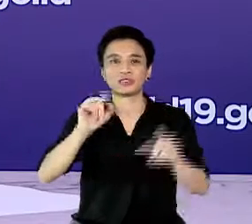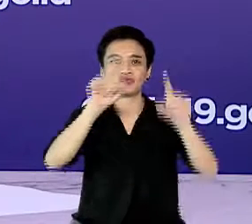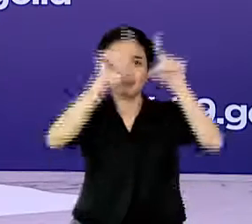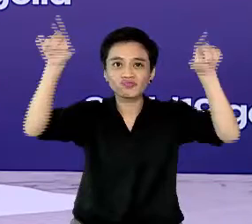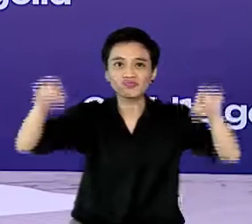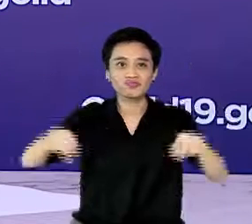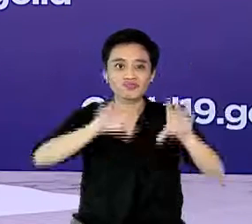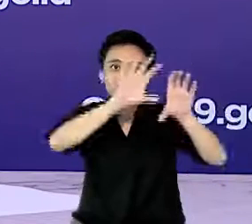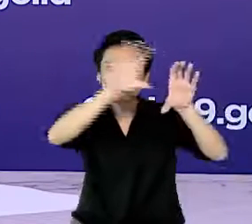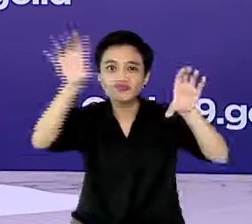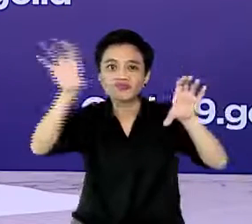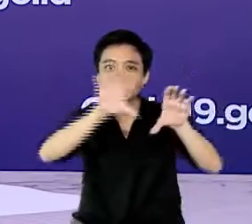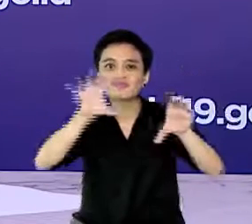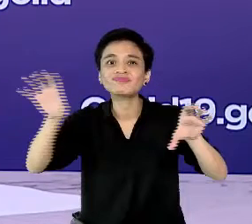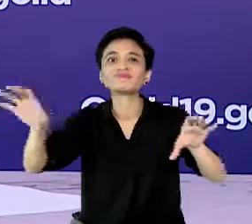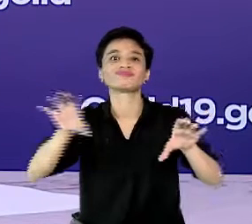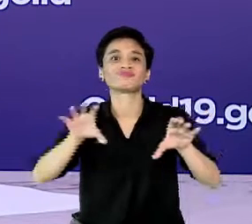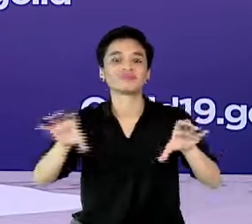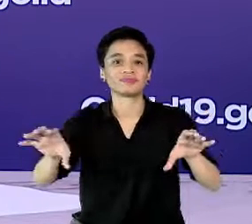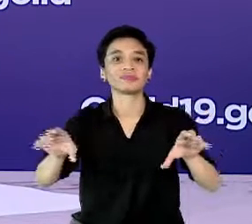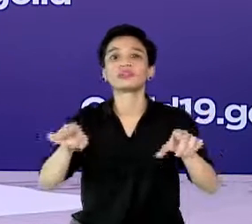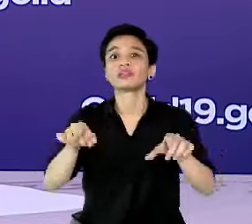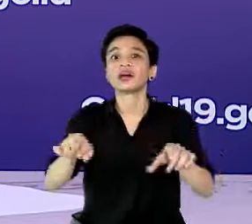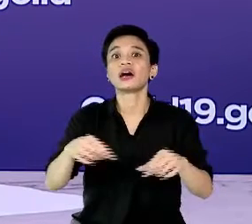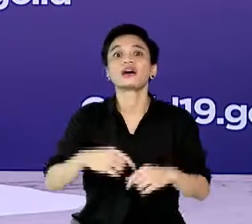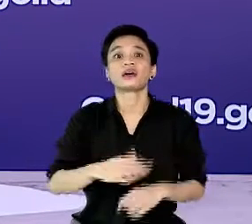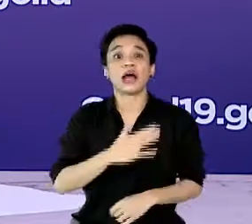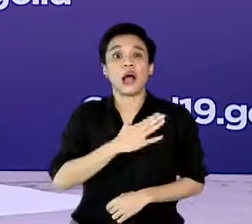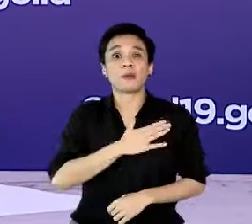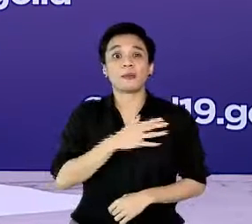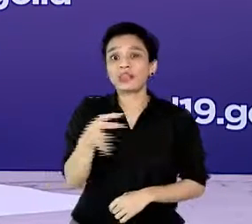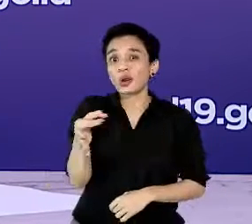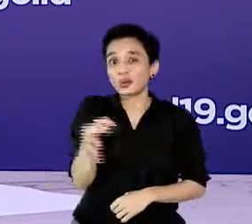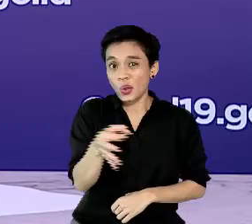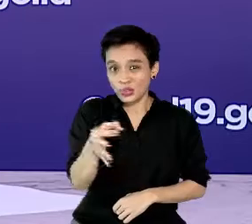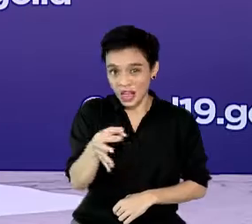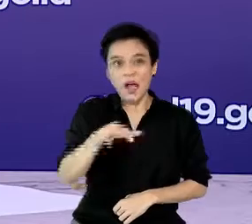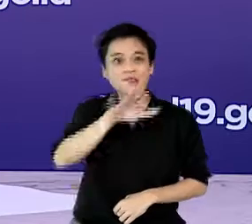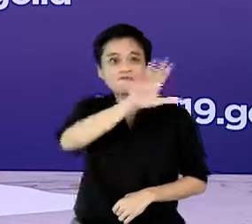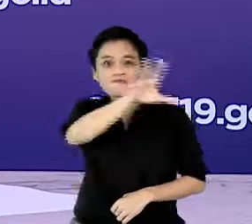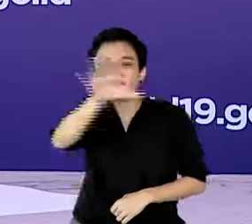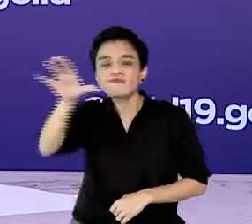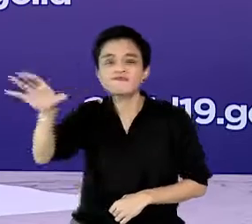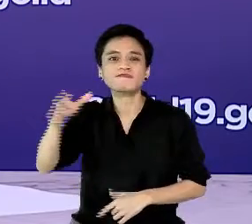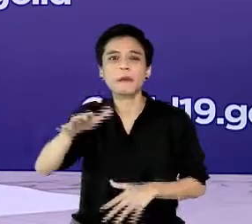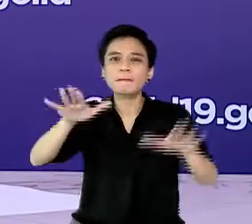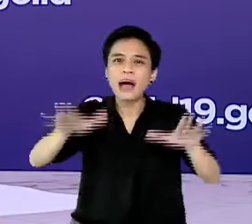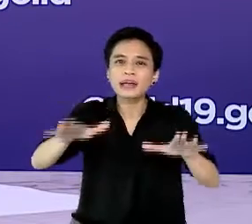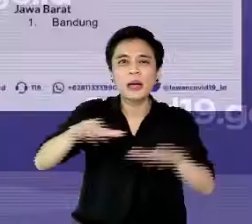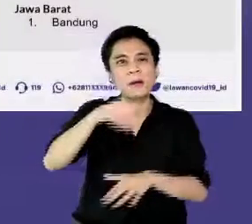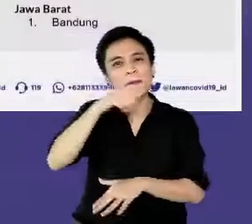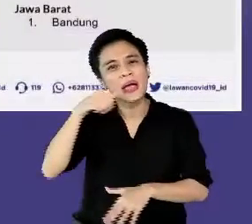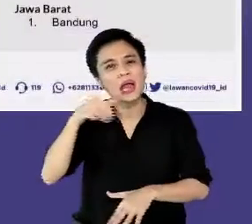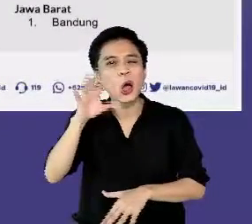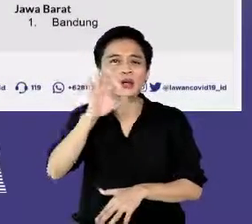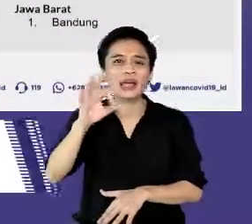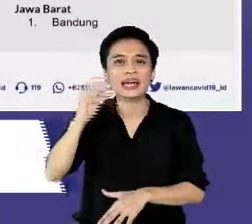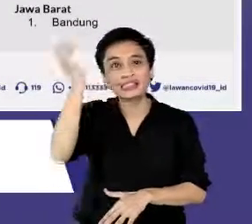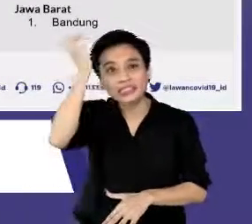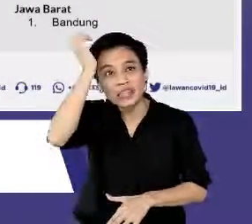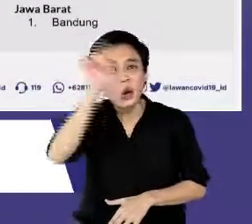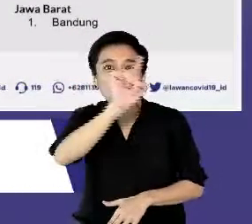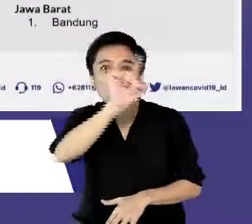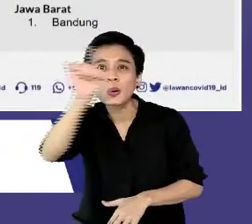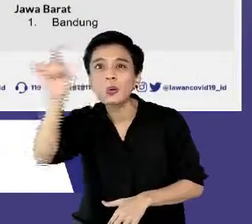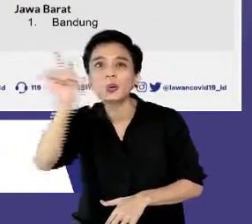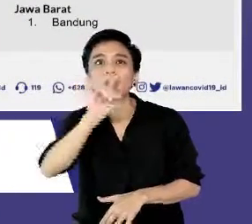perkembangan zonasi minggu ini diketahui bahwa jumlah kabupaten kota berzona merah orange dan hijau mengalami